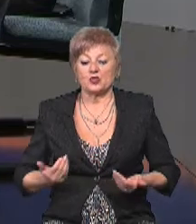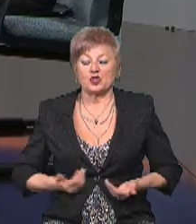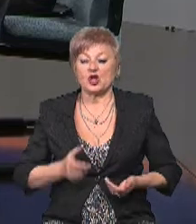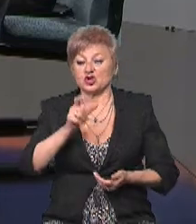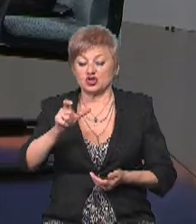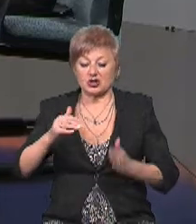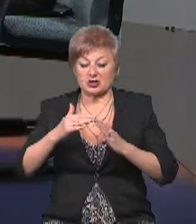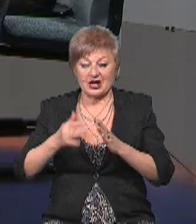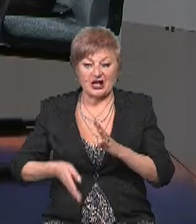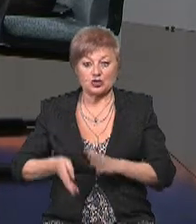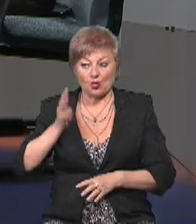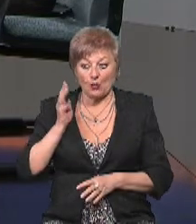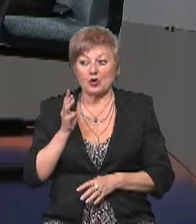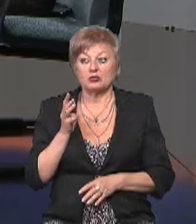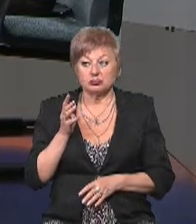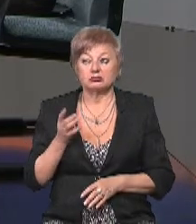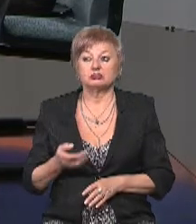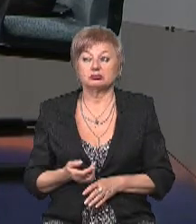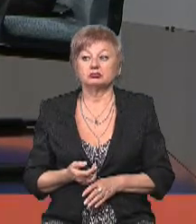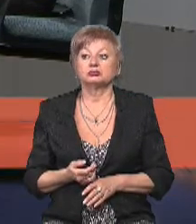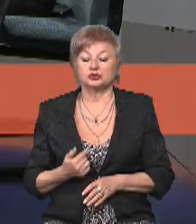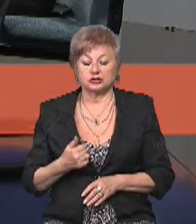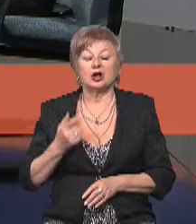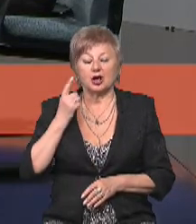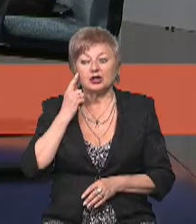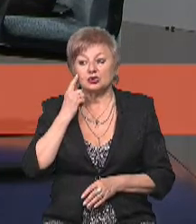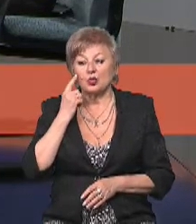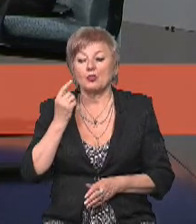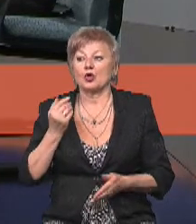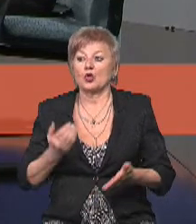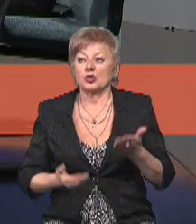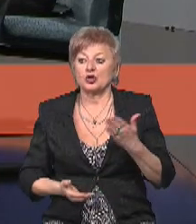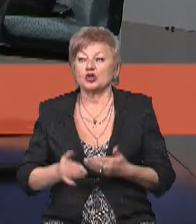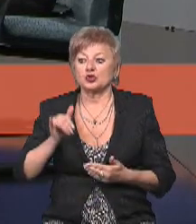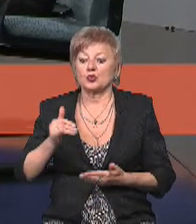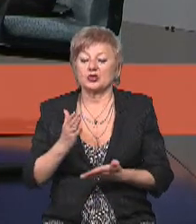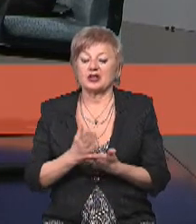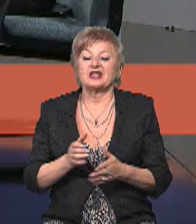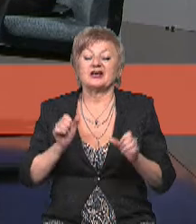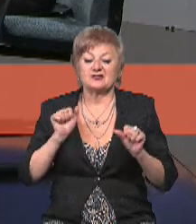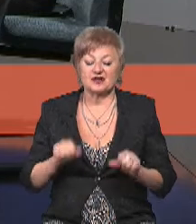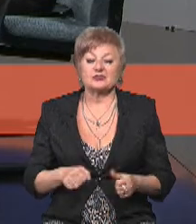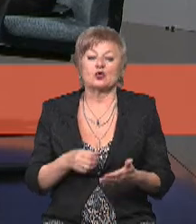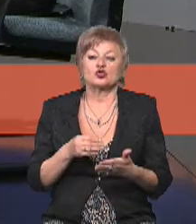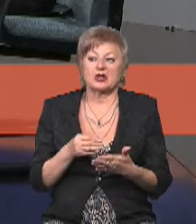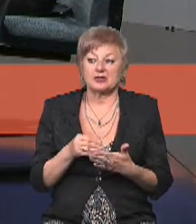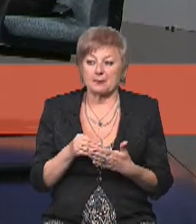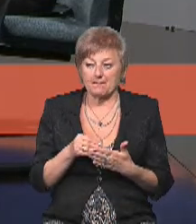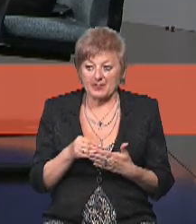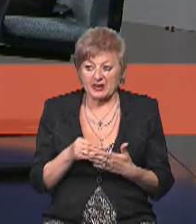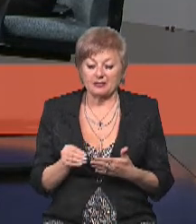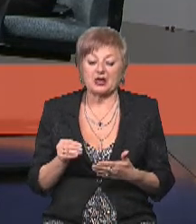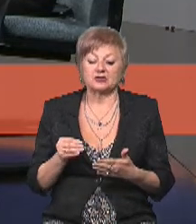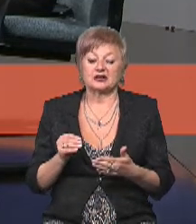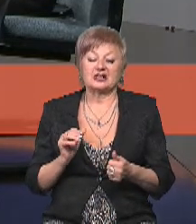мешканців будинку, споживачів природного газу, я думаю, якщо в них є можливість придбати газ